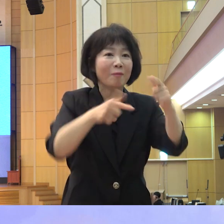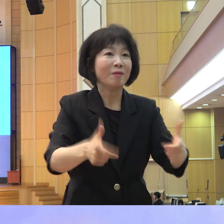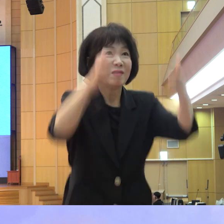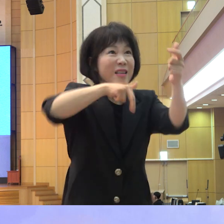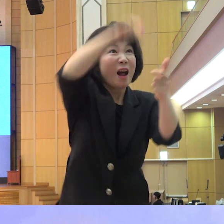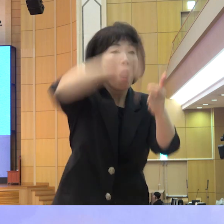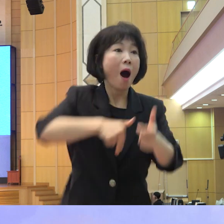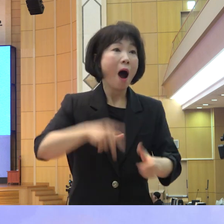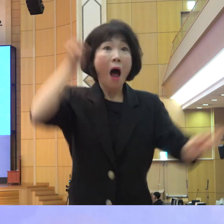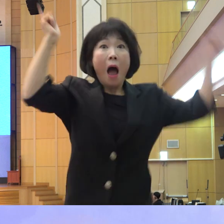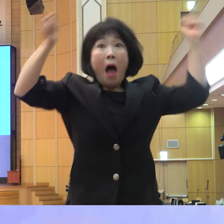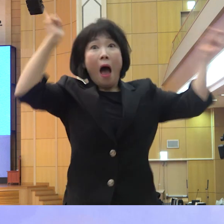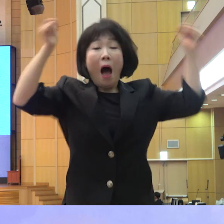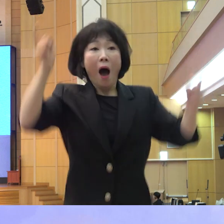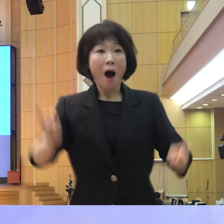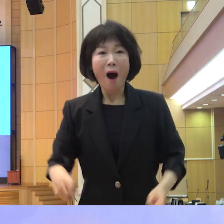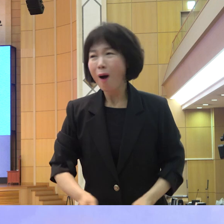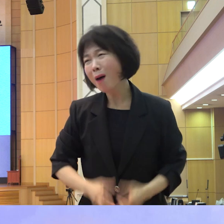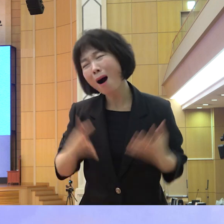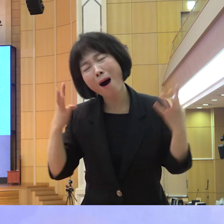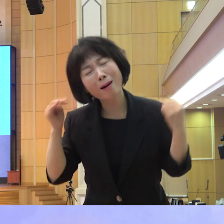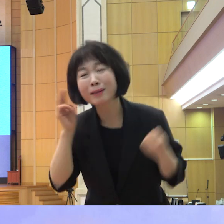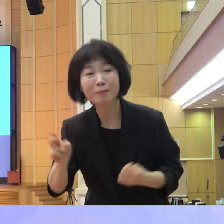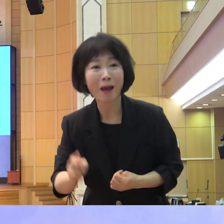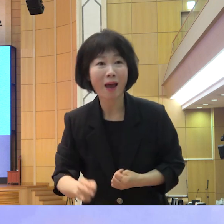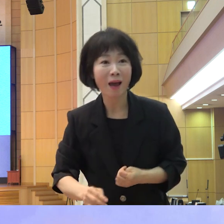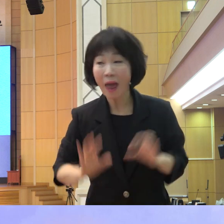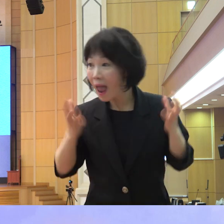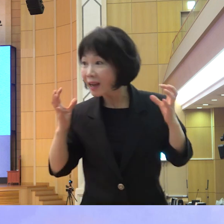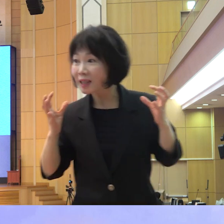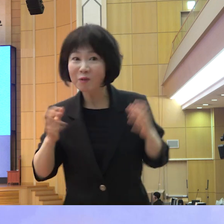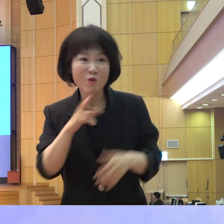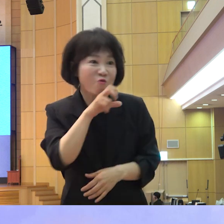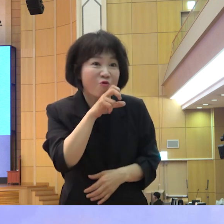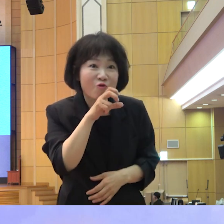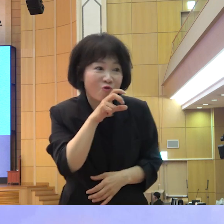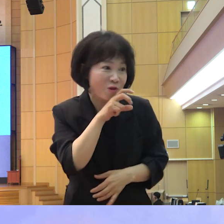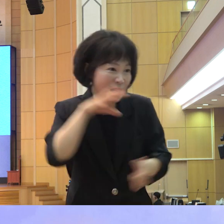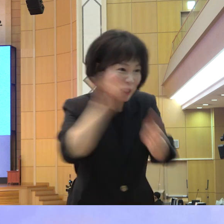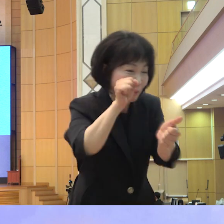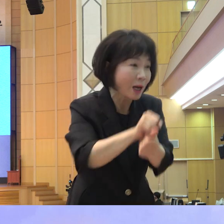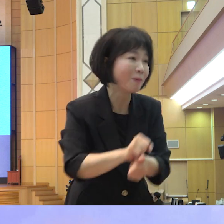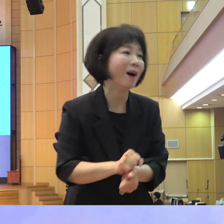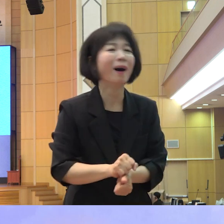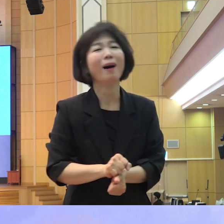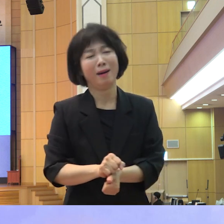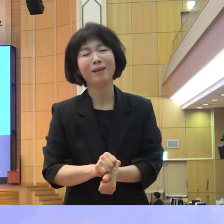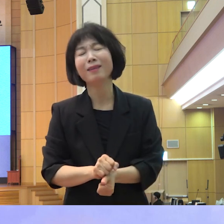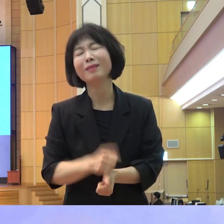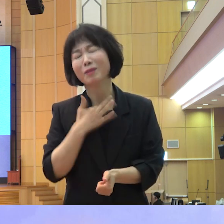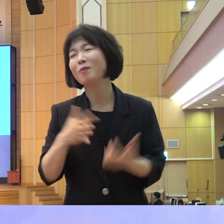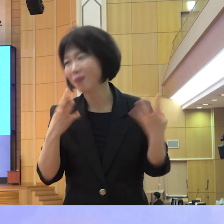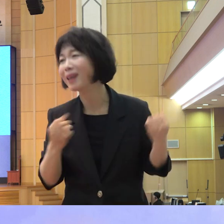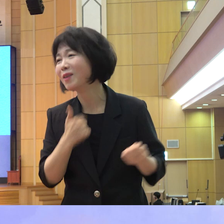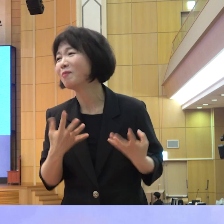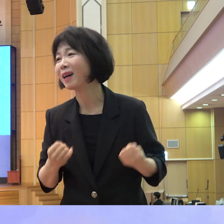우리 어렸을 때는 왜 그렇게 쥐가 많았는지 모르겠는데 쥐 잡아가지고 그냥 가지고 노는 게 그게